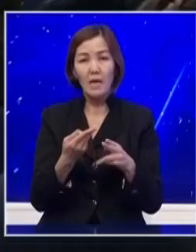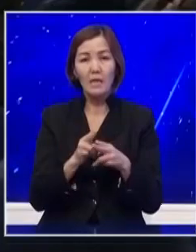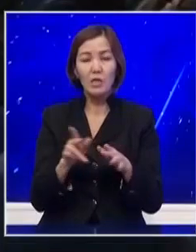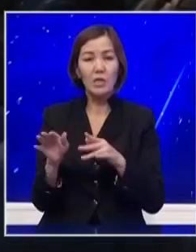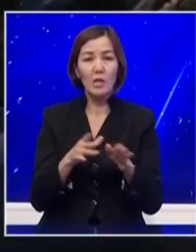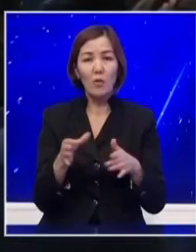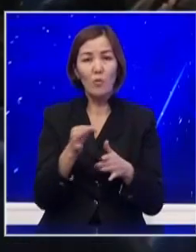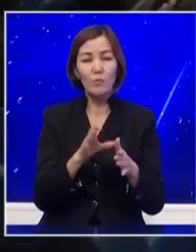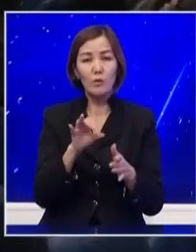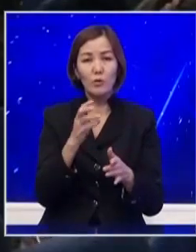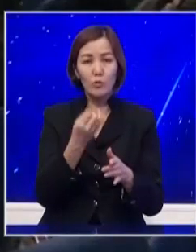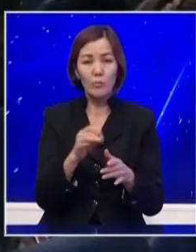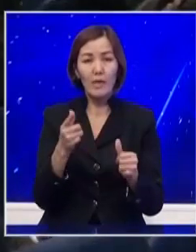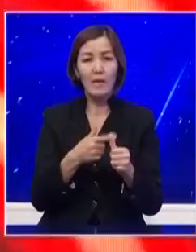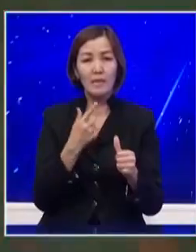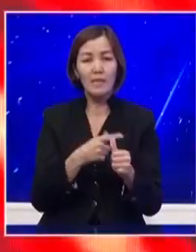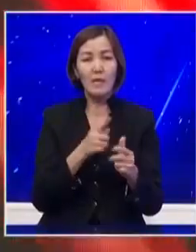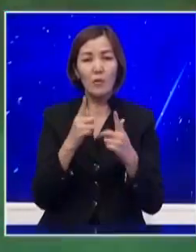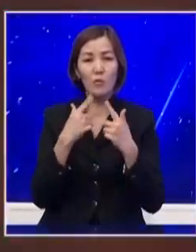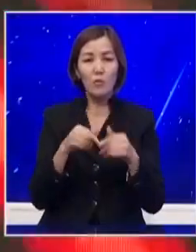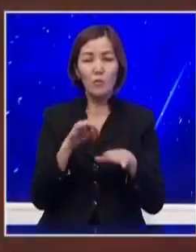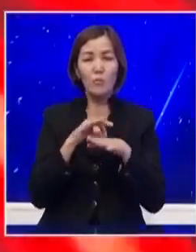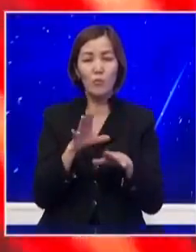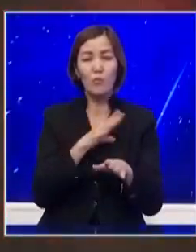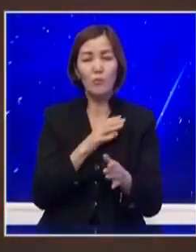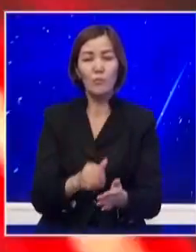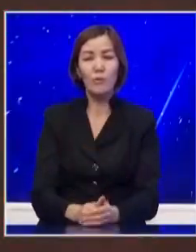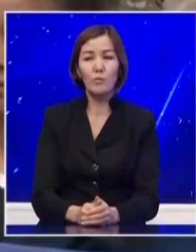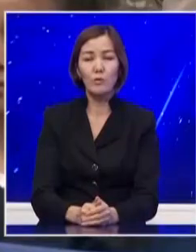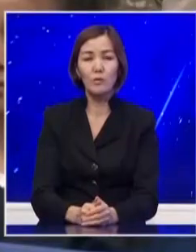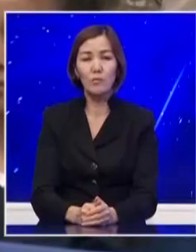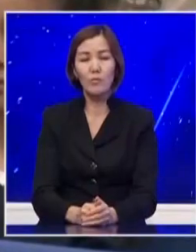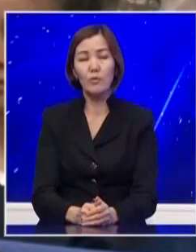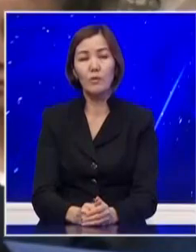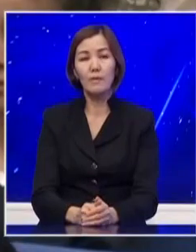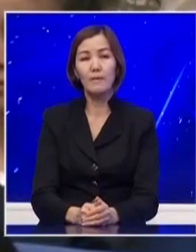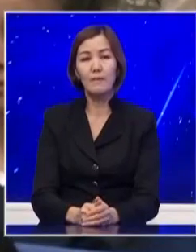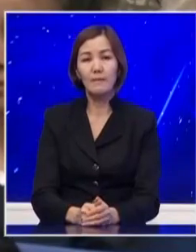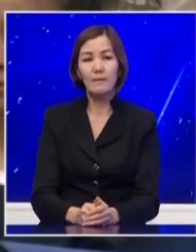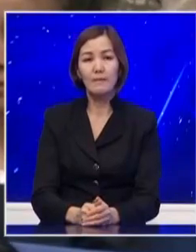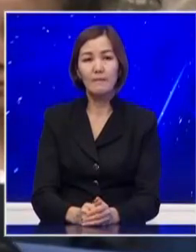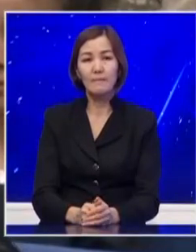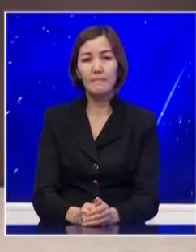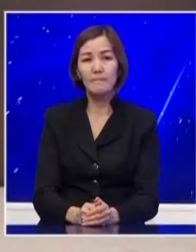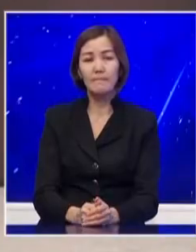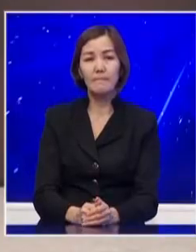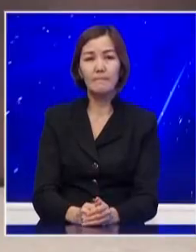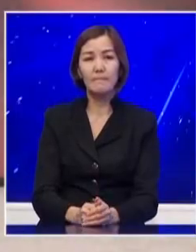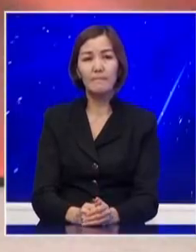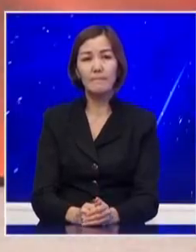кетерлігі, шара облыстық Сүйінбай атындағы филармонияның ұйытқы болуымен өткізіліп отыр.